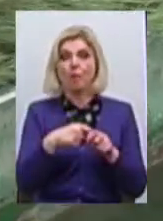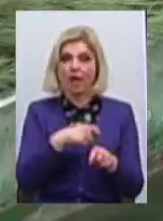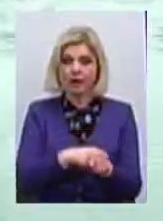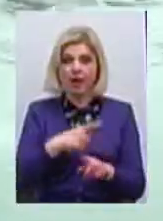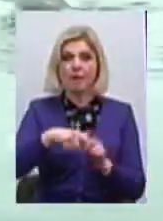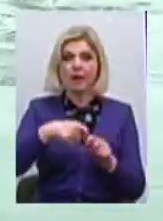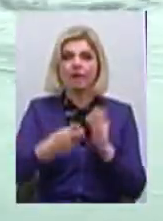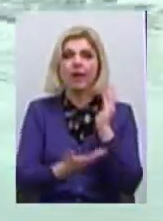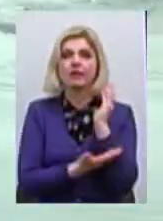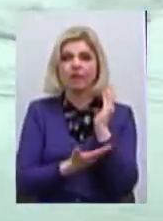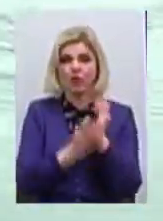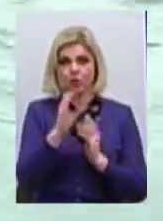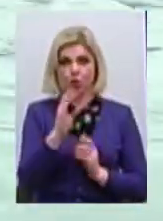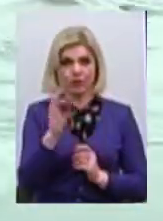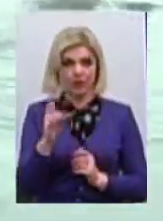прив'язується гілля сосни.